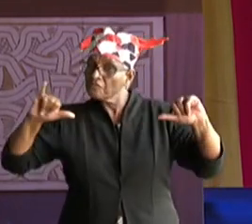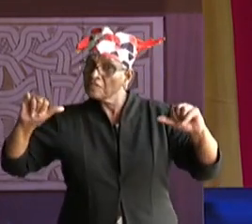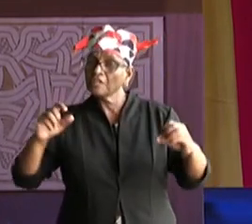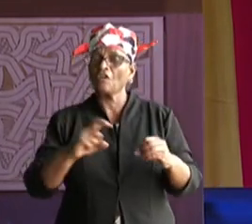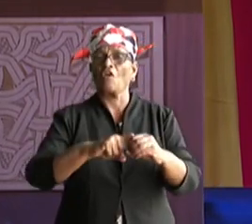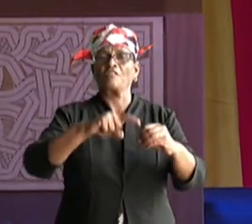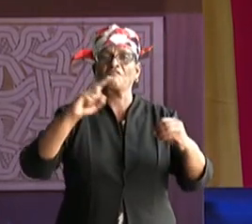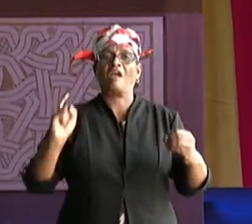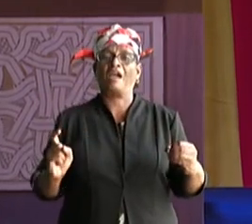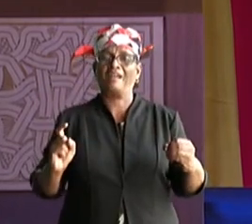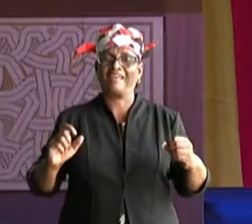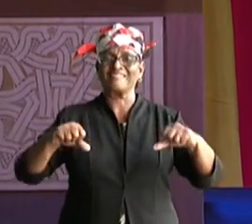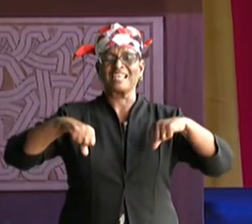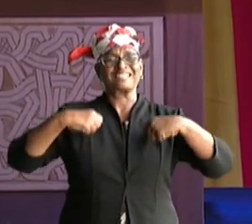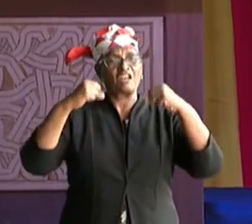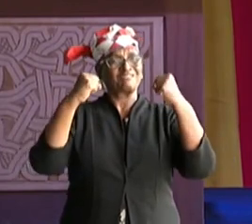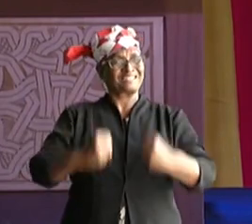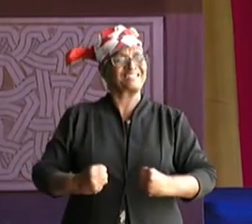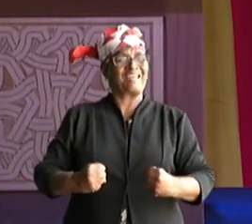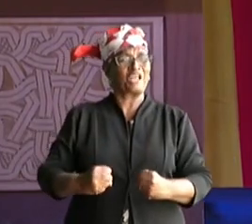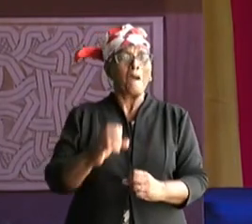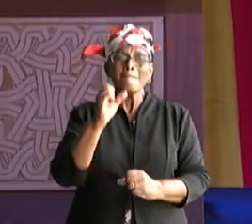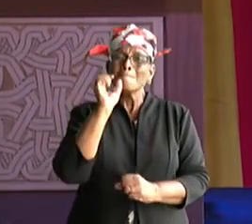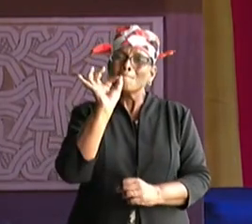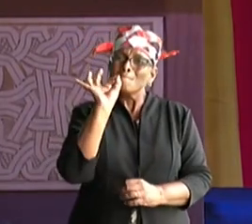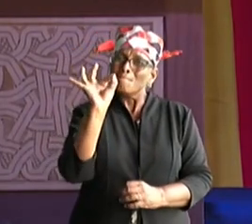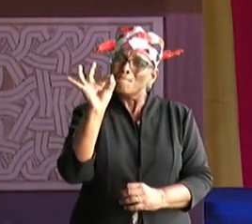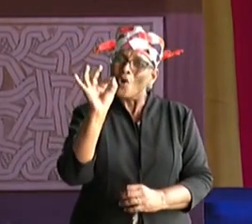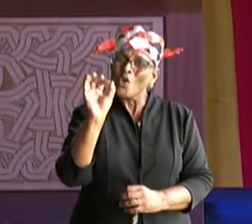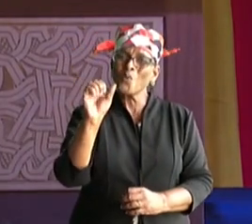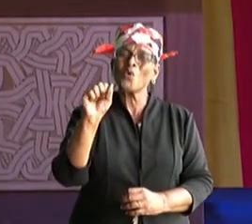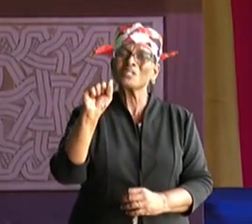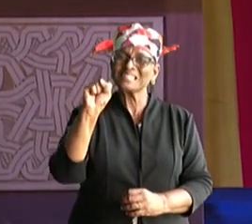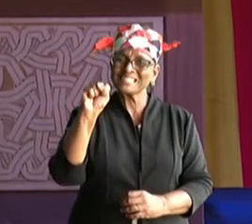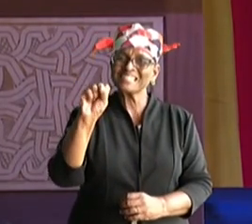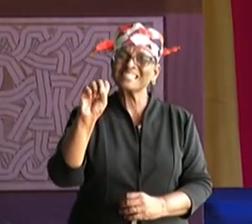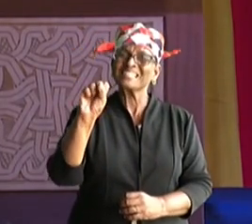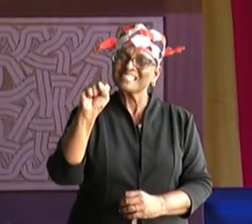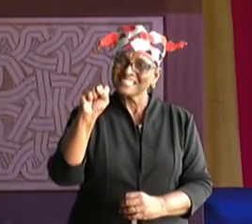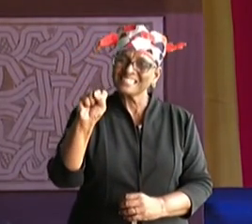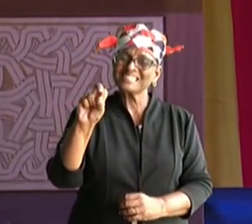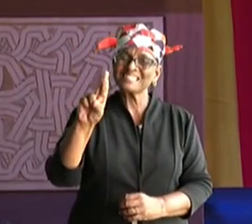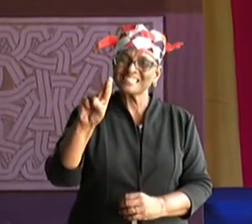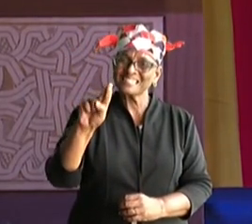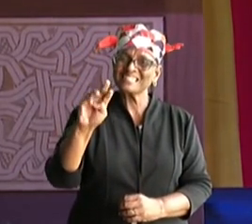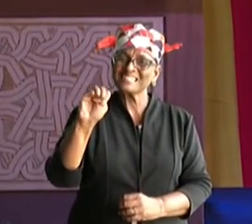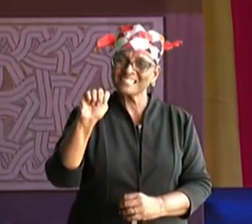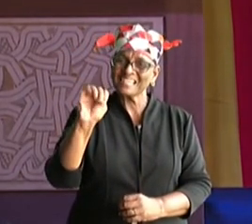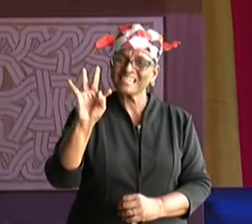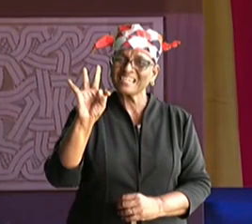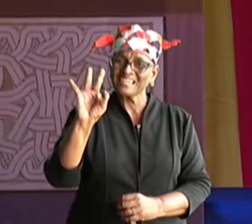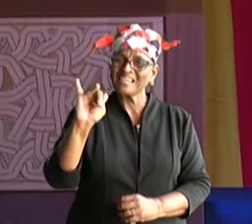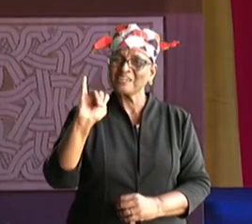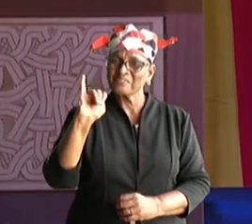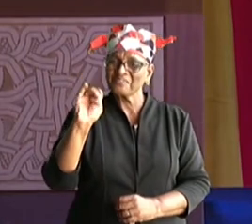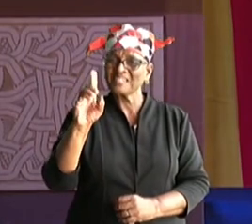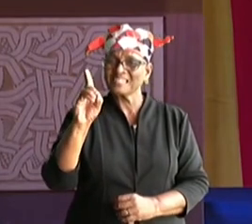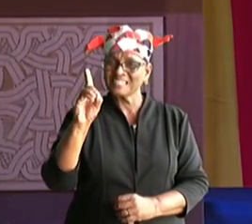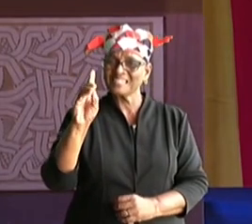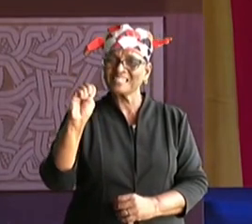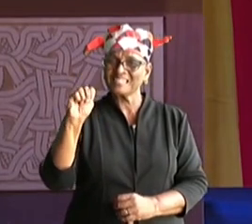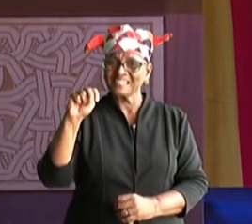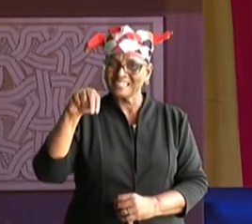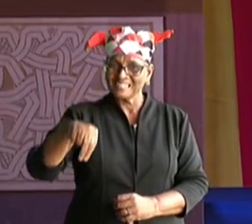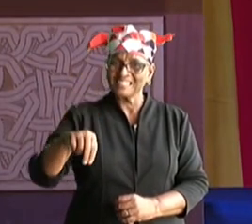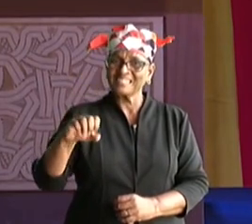Srividensie. Een mooier woord voor onafhankelijkheid bestaat niet. Onder één vlag, de Surinaamse